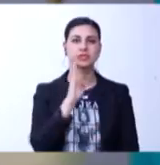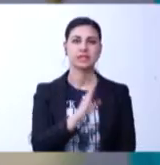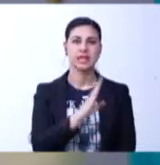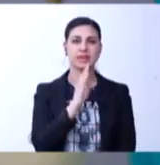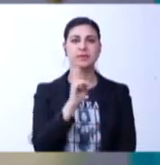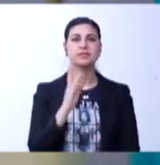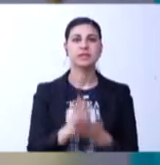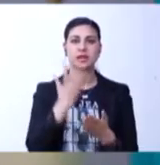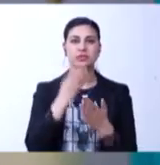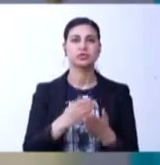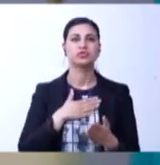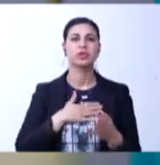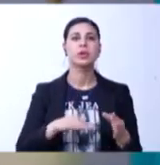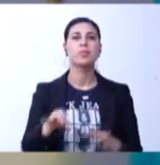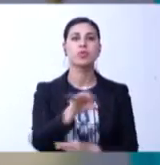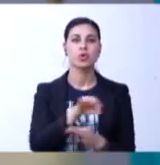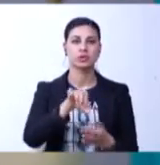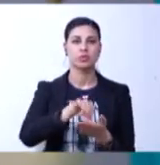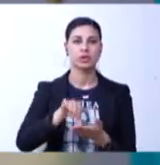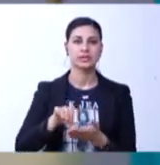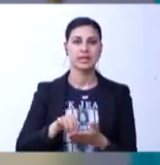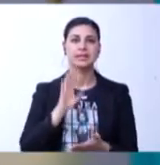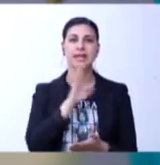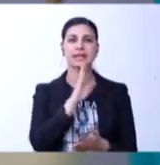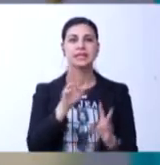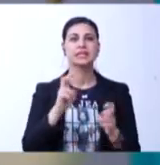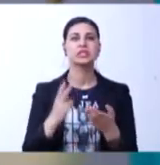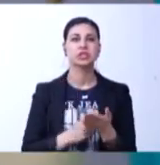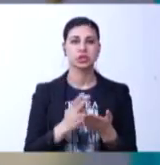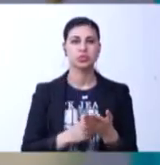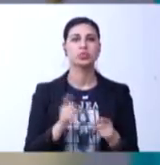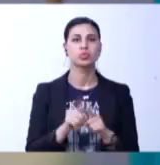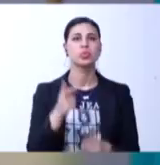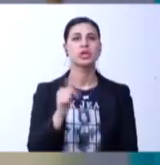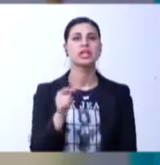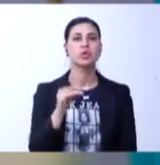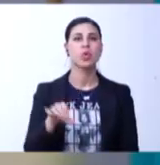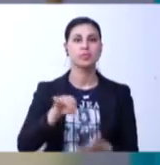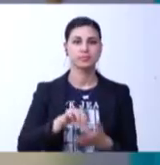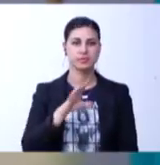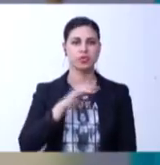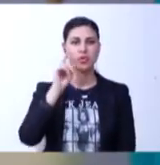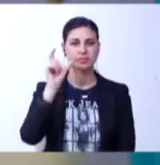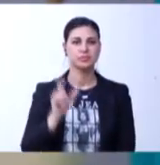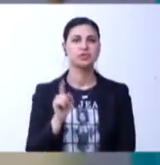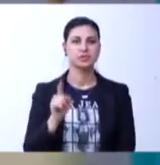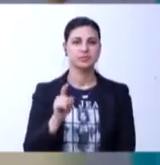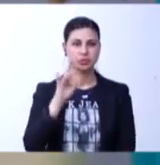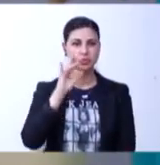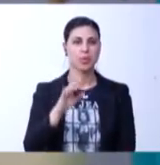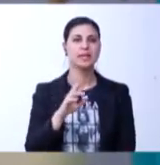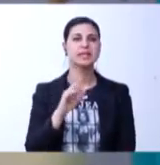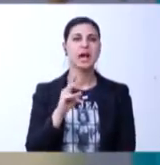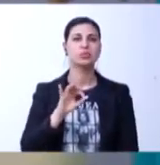არიან ჩვენი პროექტის დედის დღიურის მონაწილეები. ჩვენთან ერთად გიგოში უკაშვილიც იმყოფებოდა, მანაც მიიღო მონაწილეობა მარათონზე